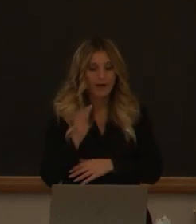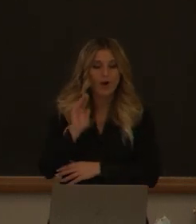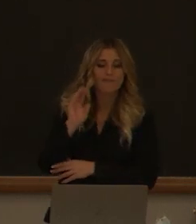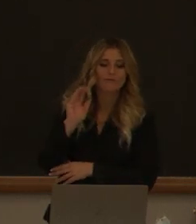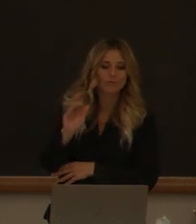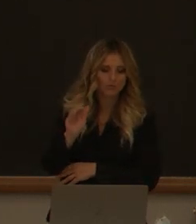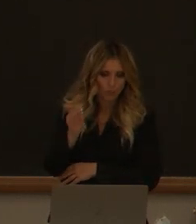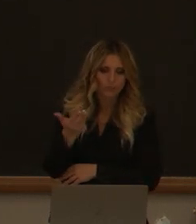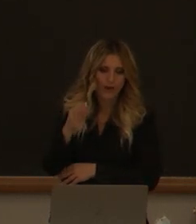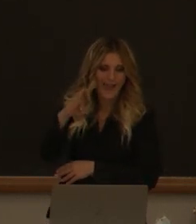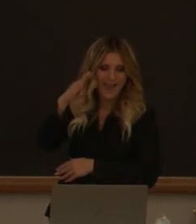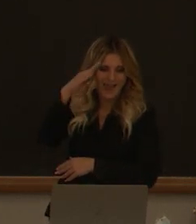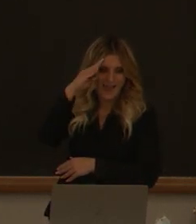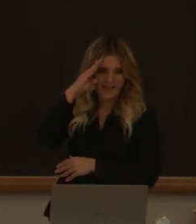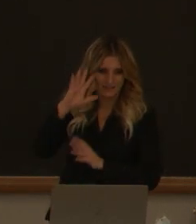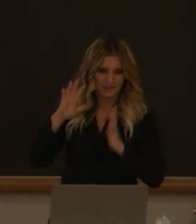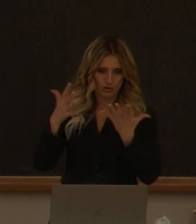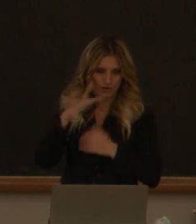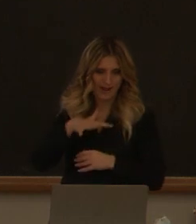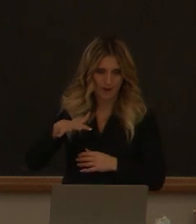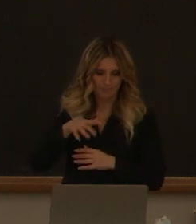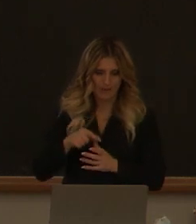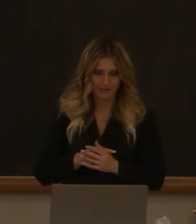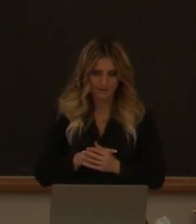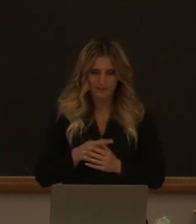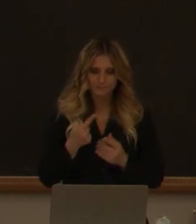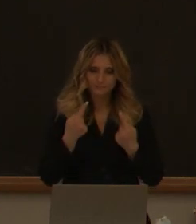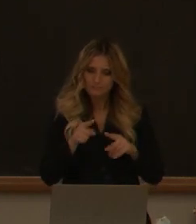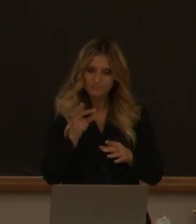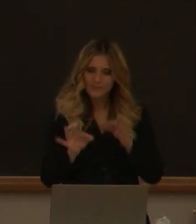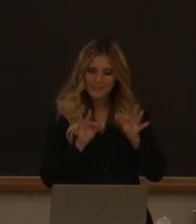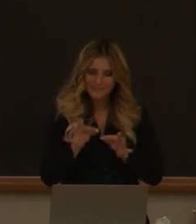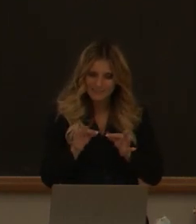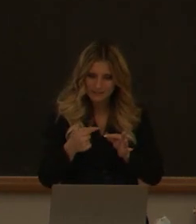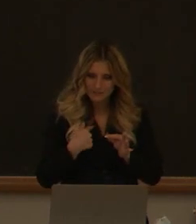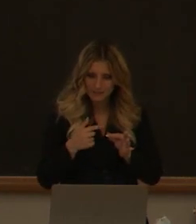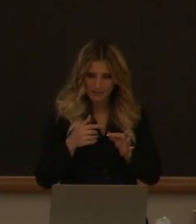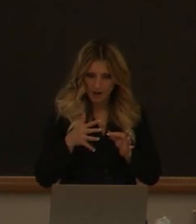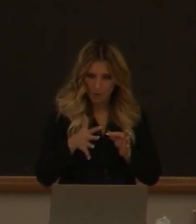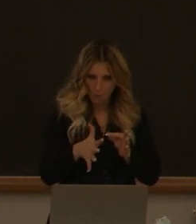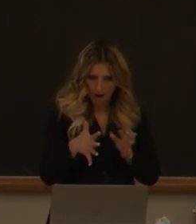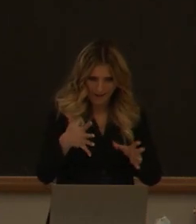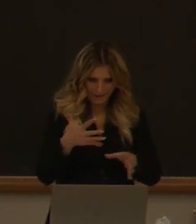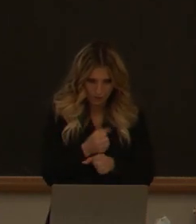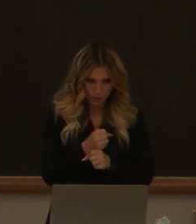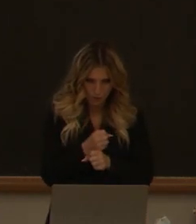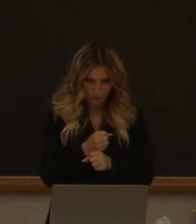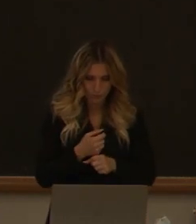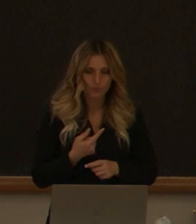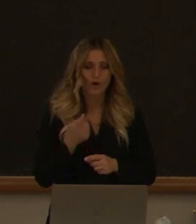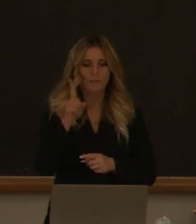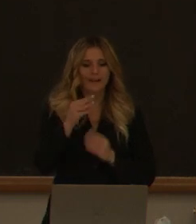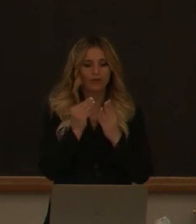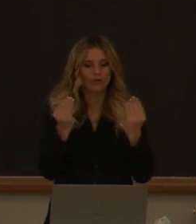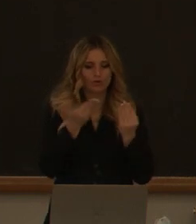una maggiore attenzione all'ambiente. Che significa questo, e mi avvio verso la conclusione, per i